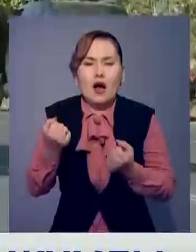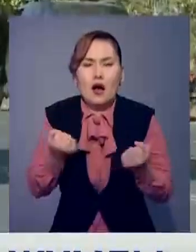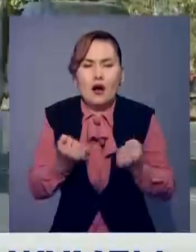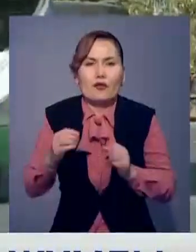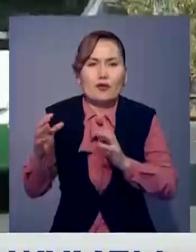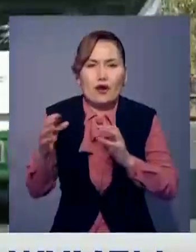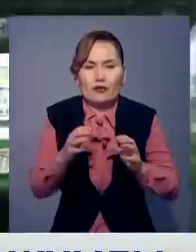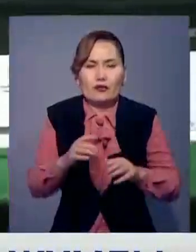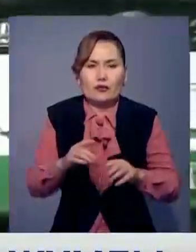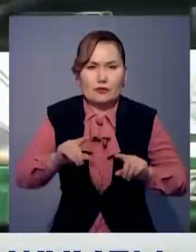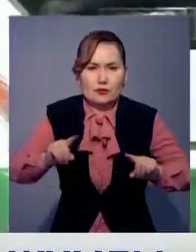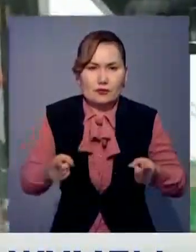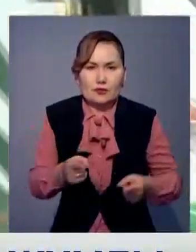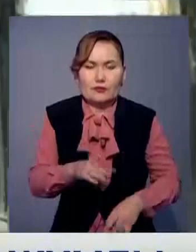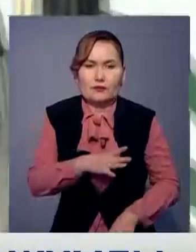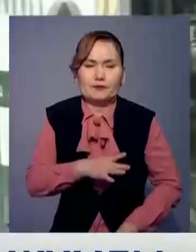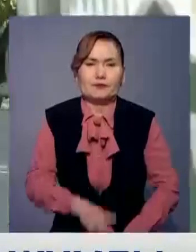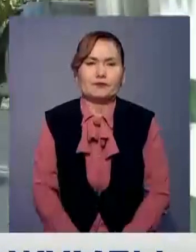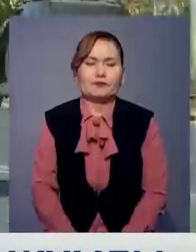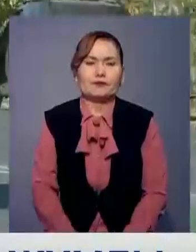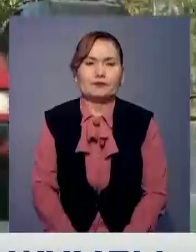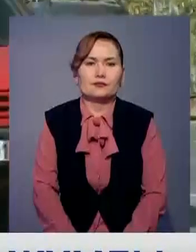тартпау шарасы қолданылған.